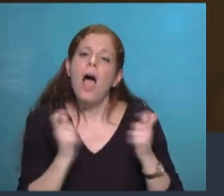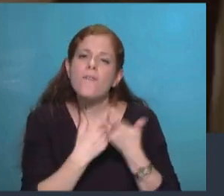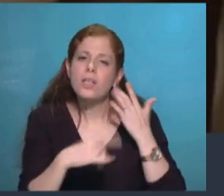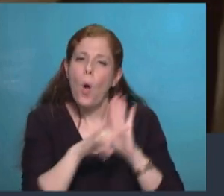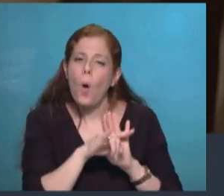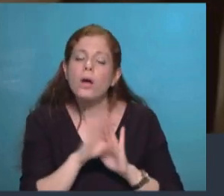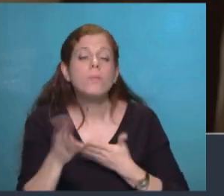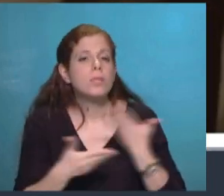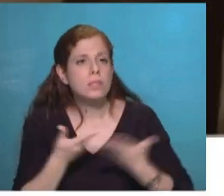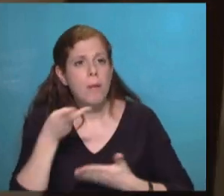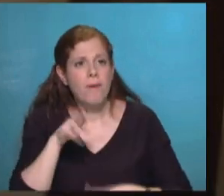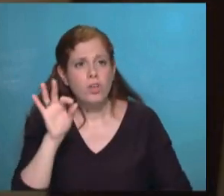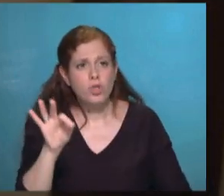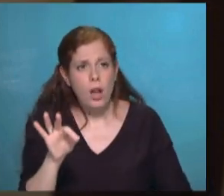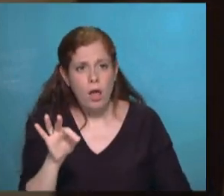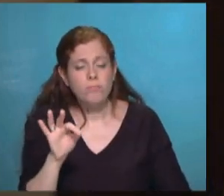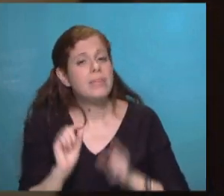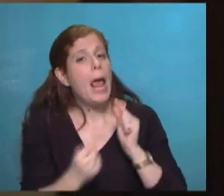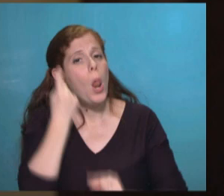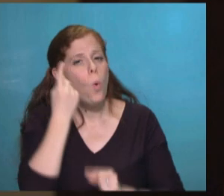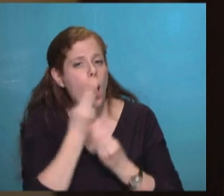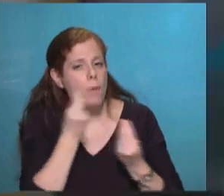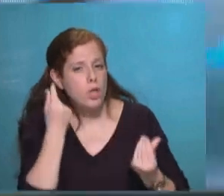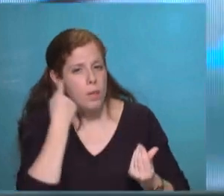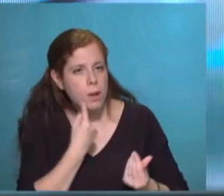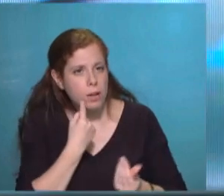אל מותה, כאל אירוע עם חשד לפלילים.